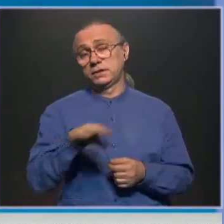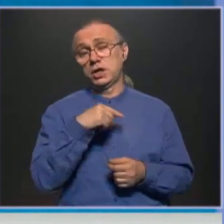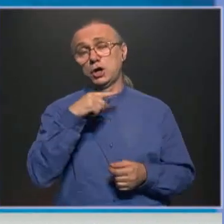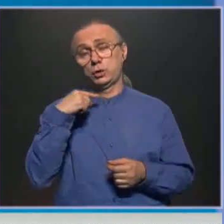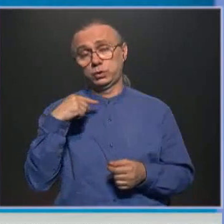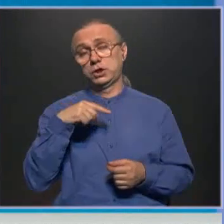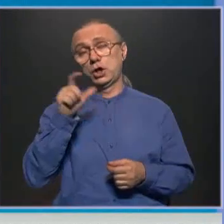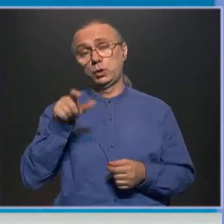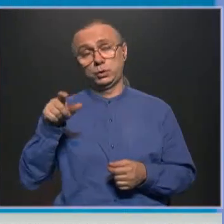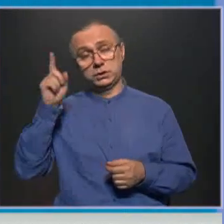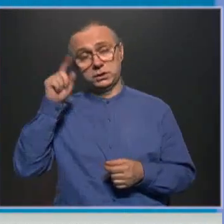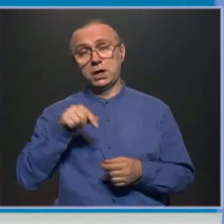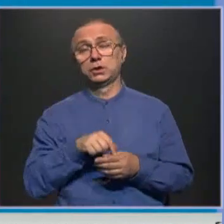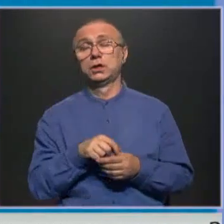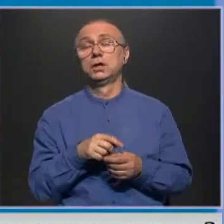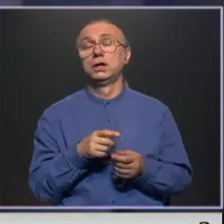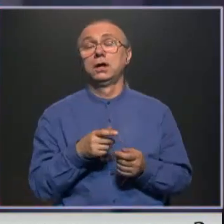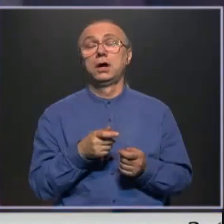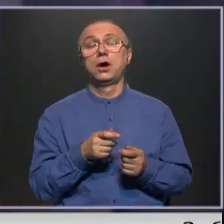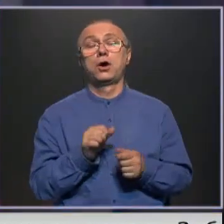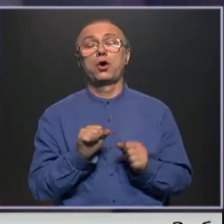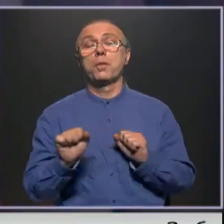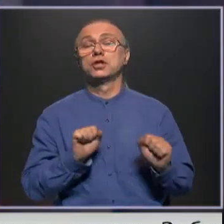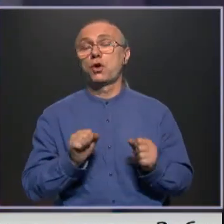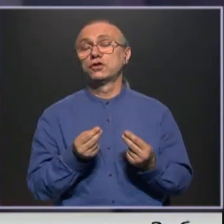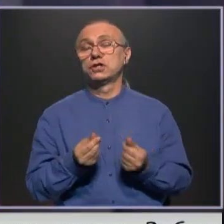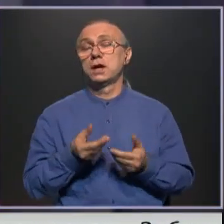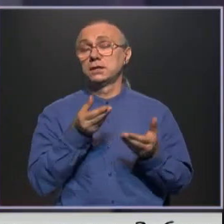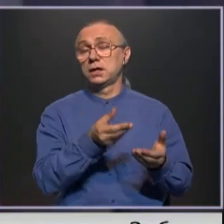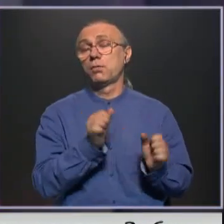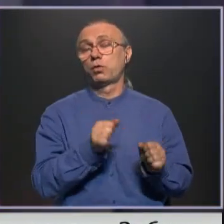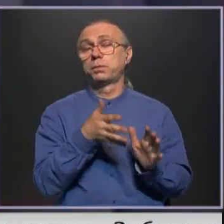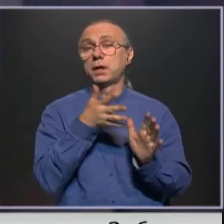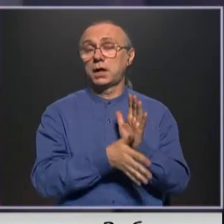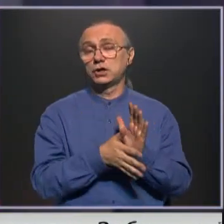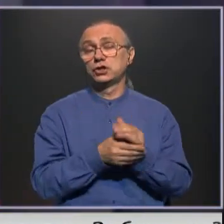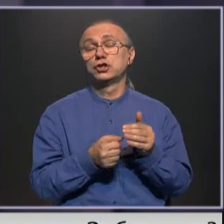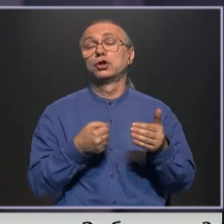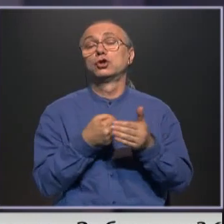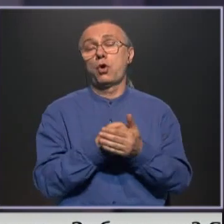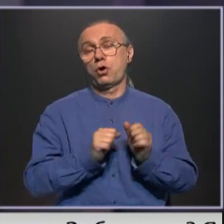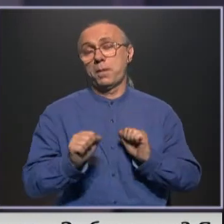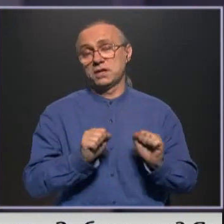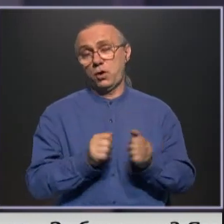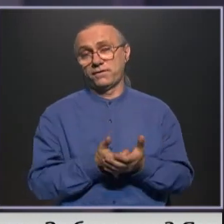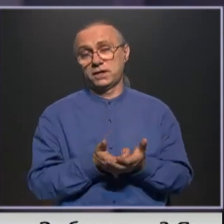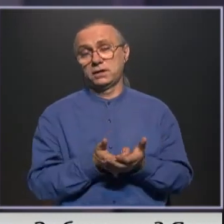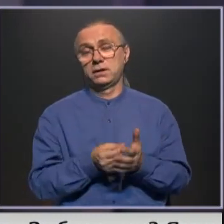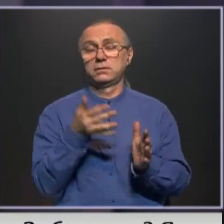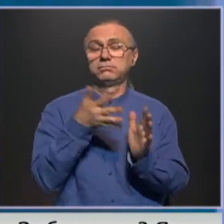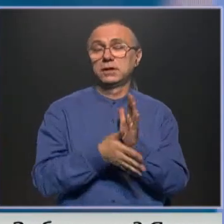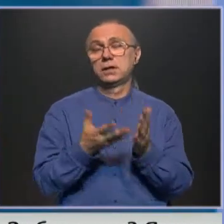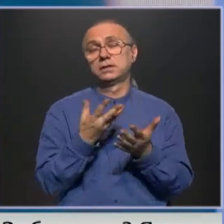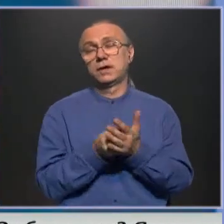зачастую командировочные могут быть потрачены еще до выезда в командировку на какие-то семейные нужды, да, и там и необходимости, а потом уж как-то там